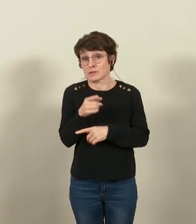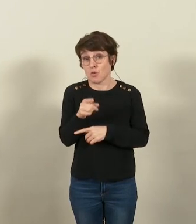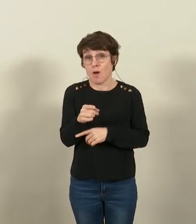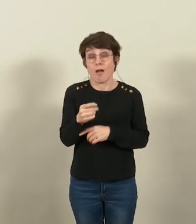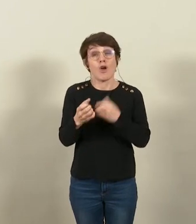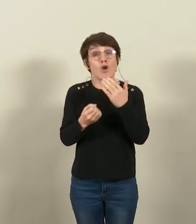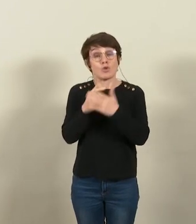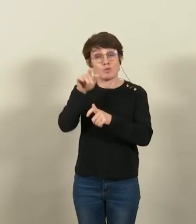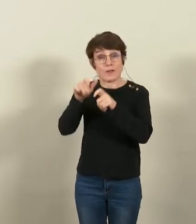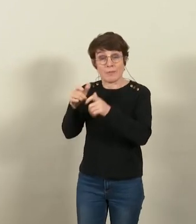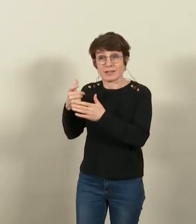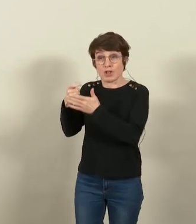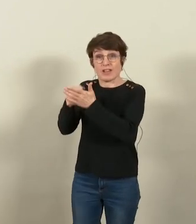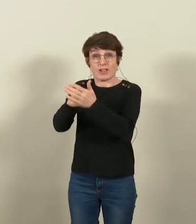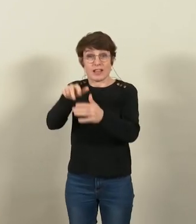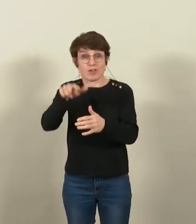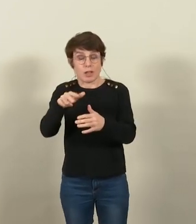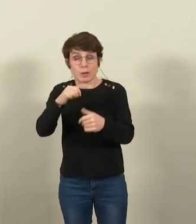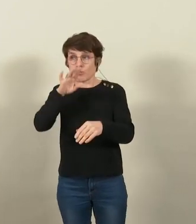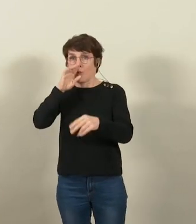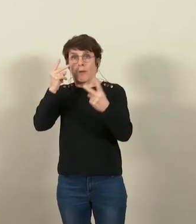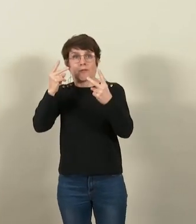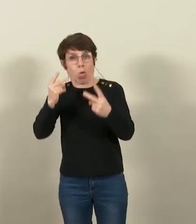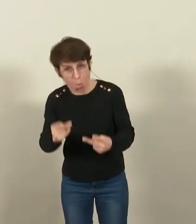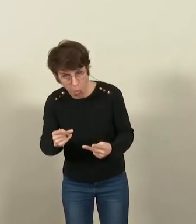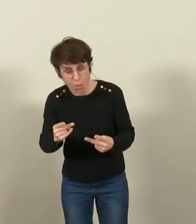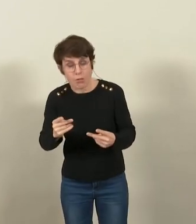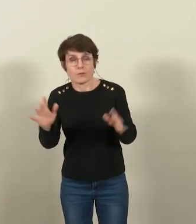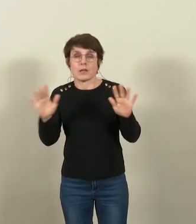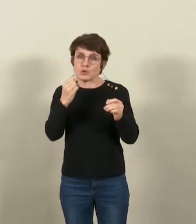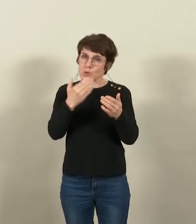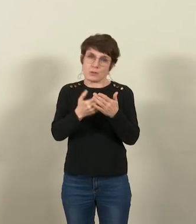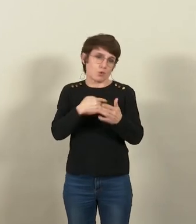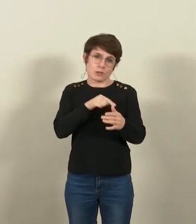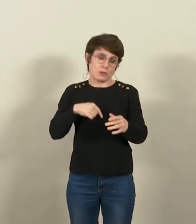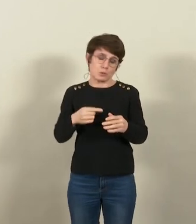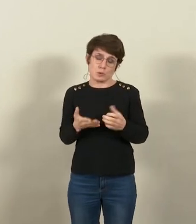acquéreurs c'est les raisons ce sont les raisons pour pour lesquels nous ne le soutenons